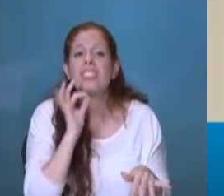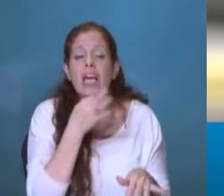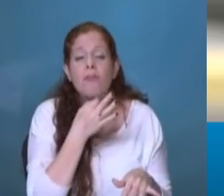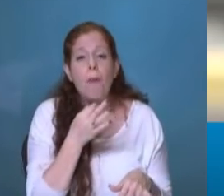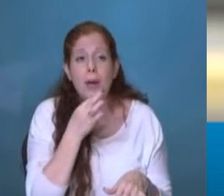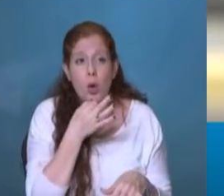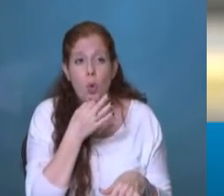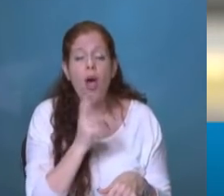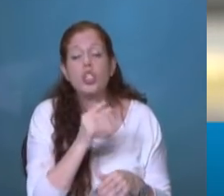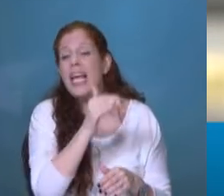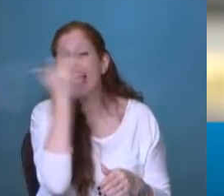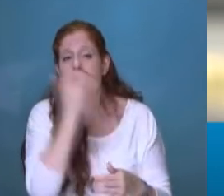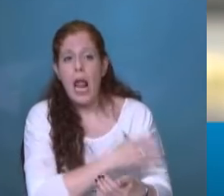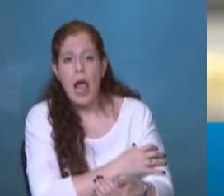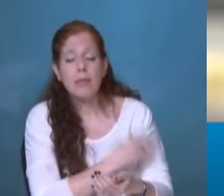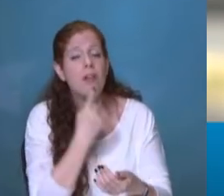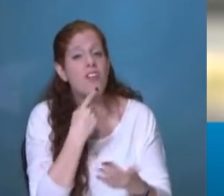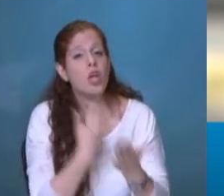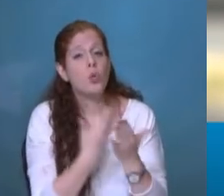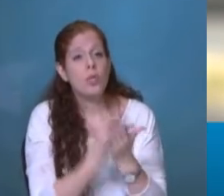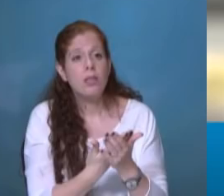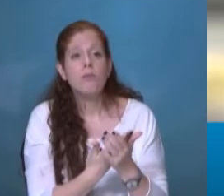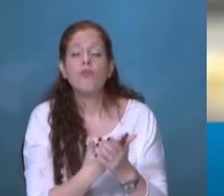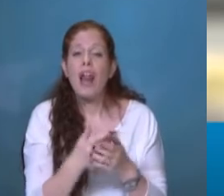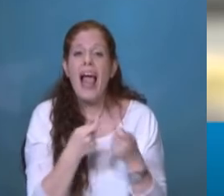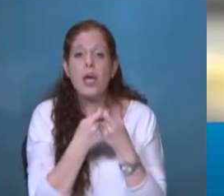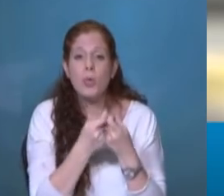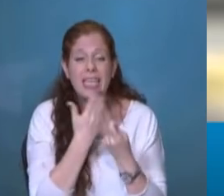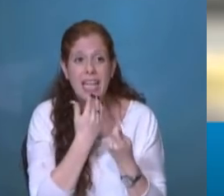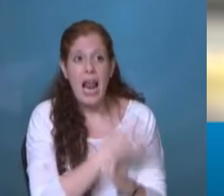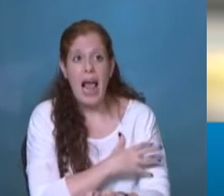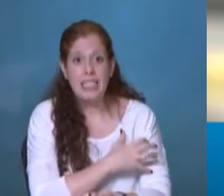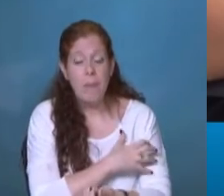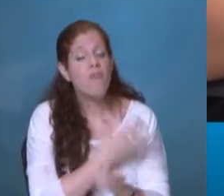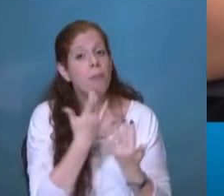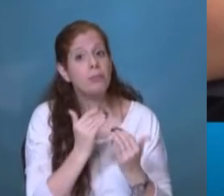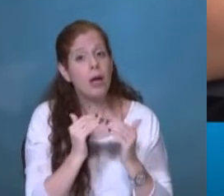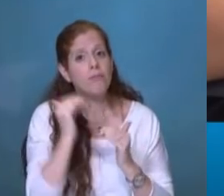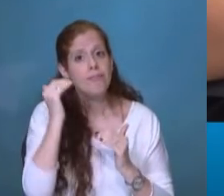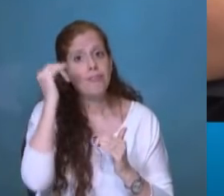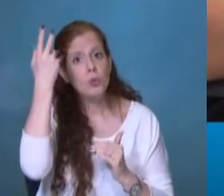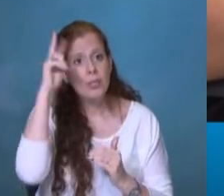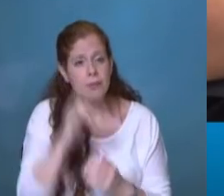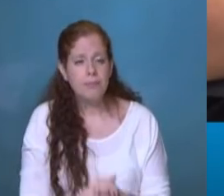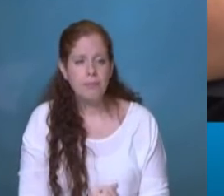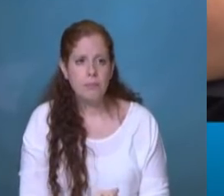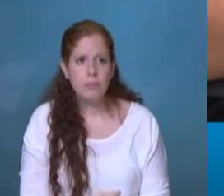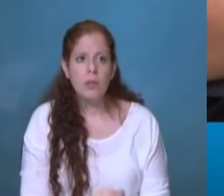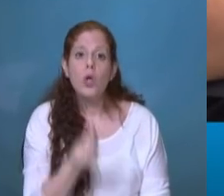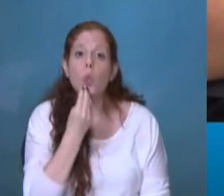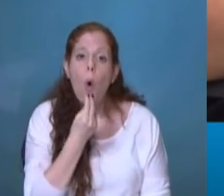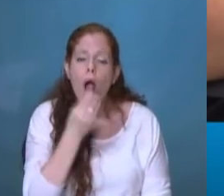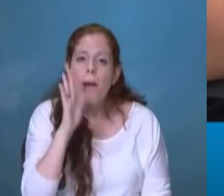דם לפי נתונים של האיגוד הישראלי ללחץ דם. והמספרים רק הולכים ועולים. תאכל פחות מלח.